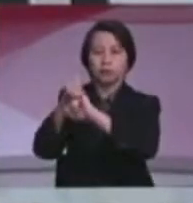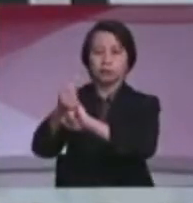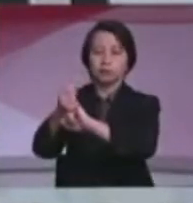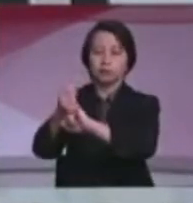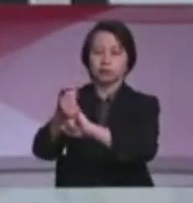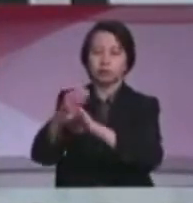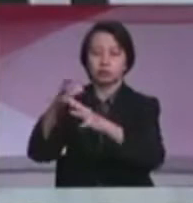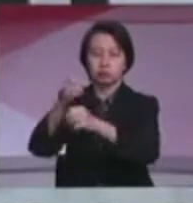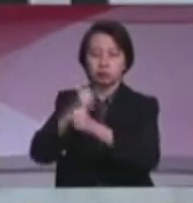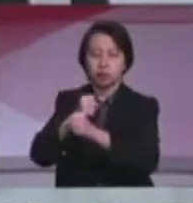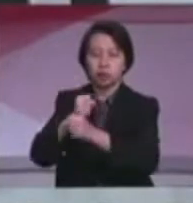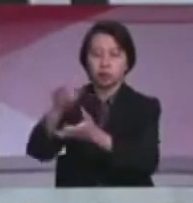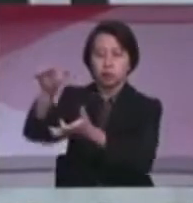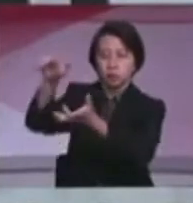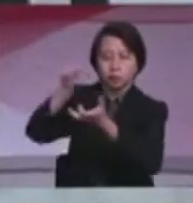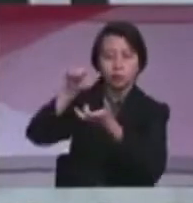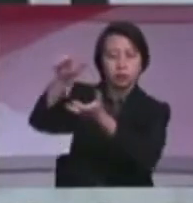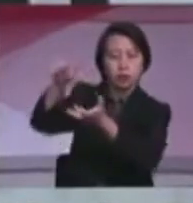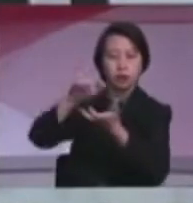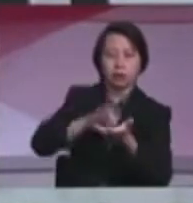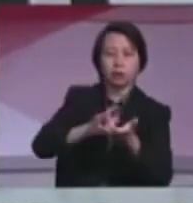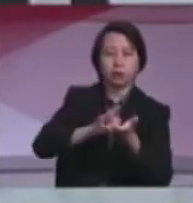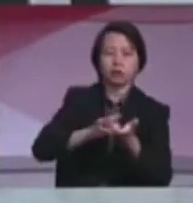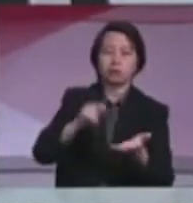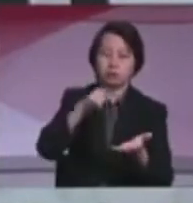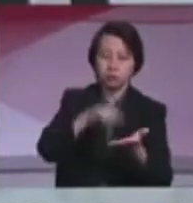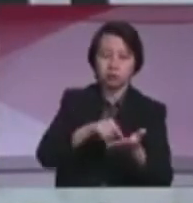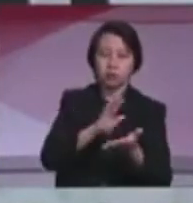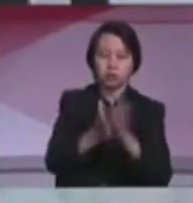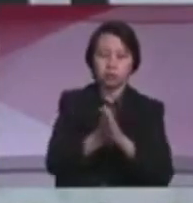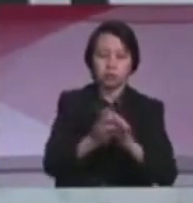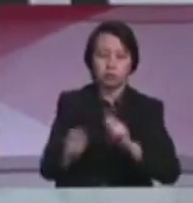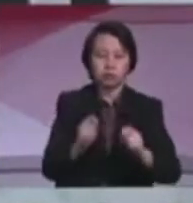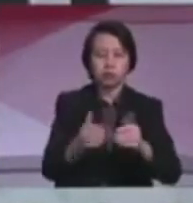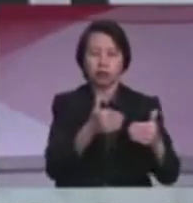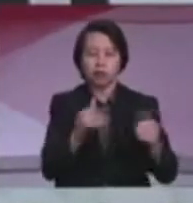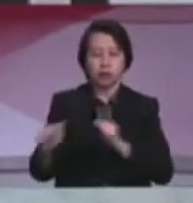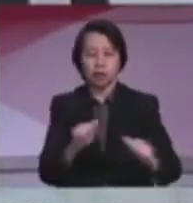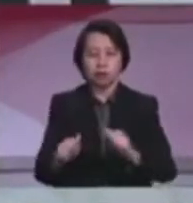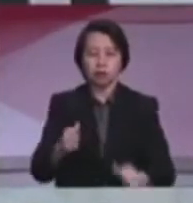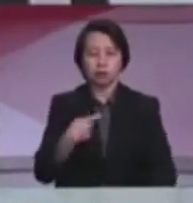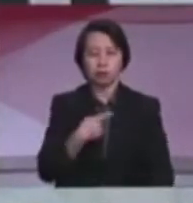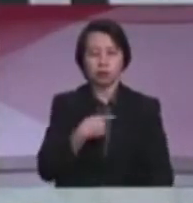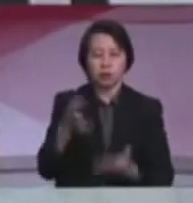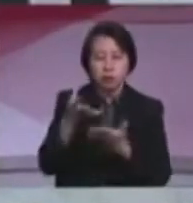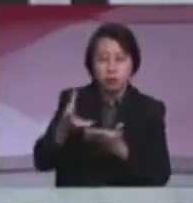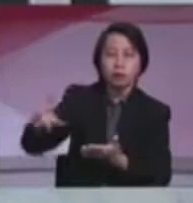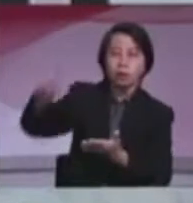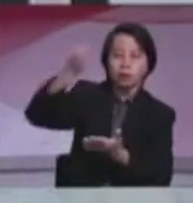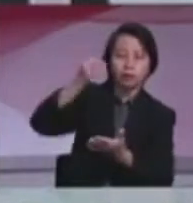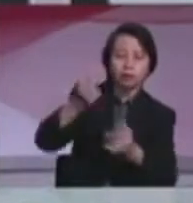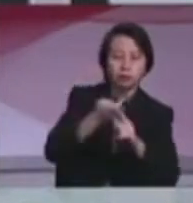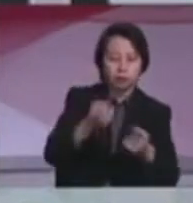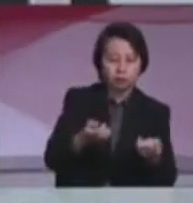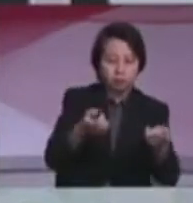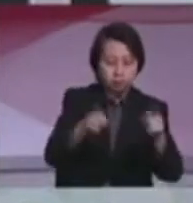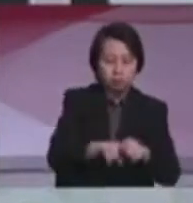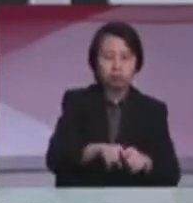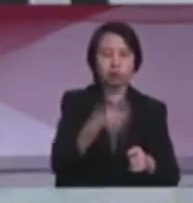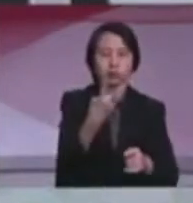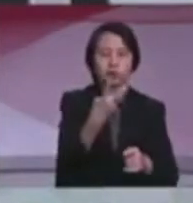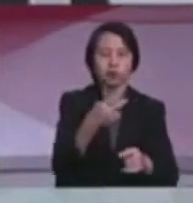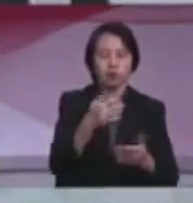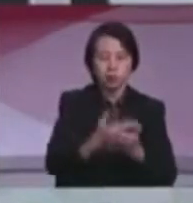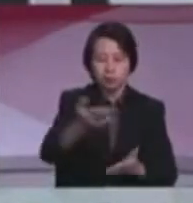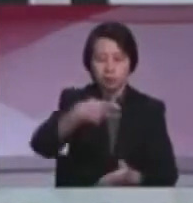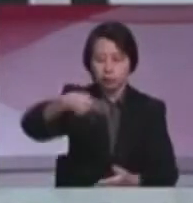iaitu mendapatkan bekalan vaksin tersebut. Inilah jadi tindakan proaktif kita. Kita belajar pada gelombang kedua, kita nak beli